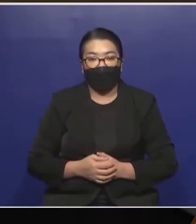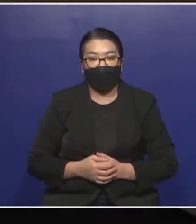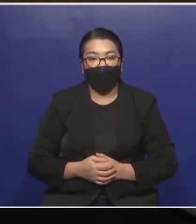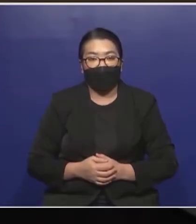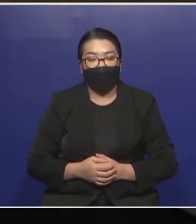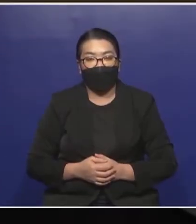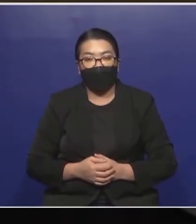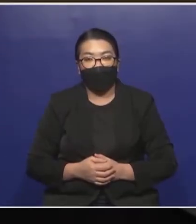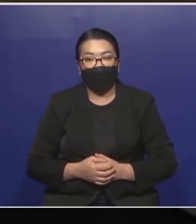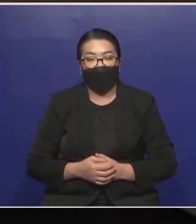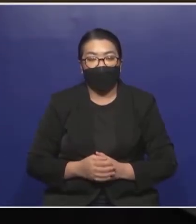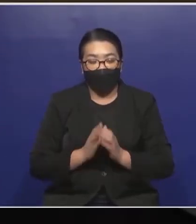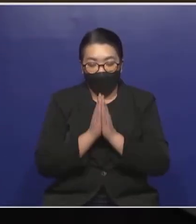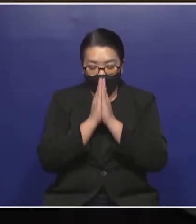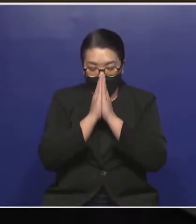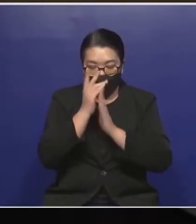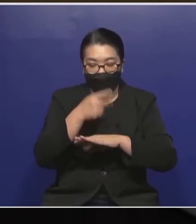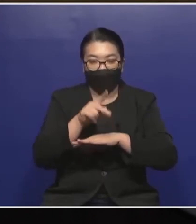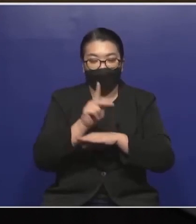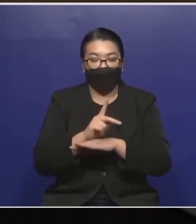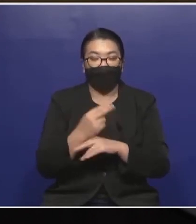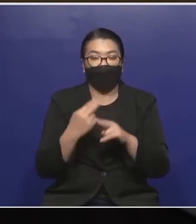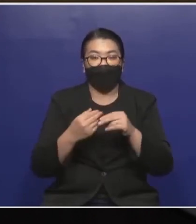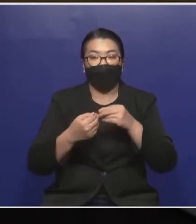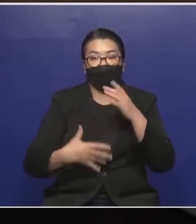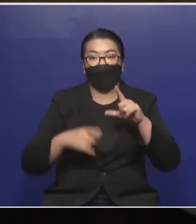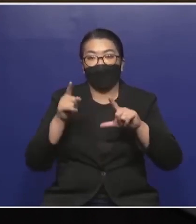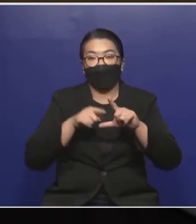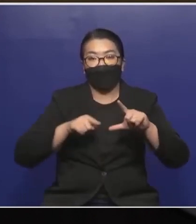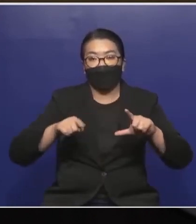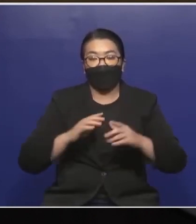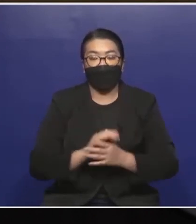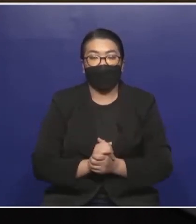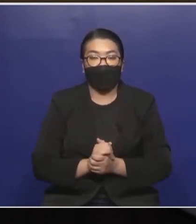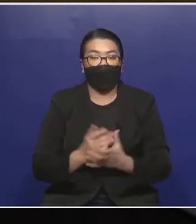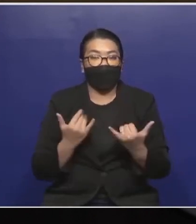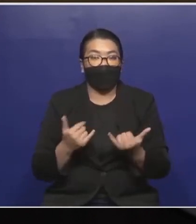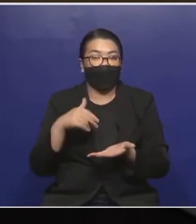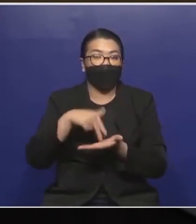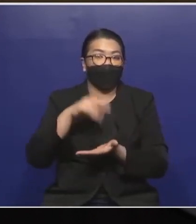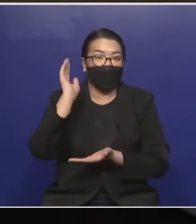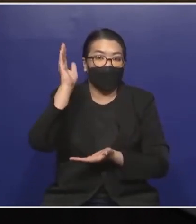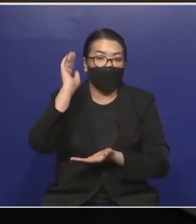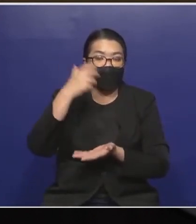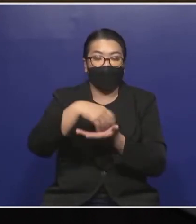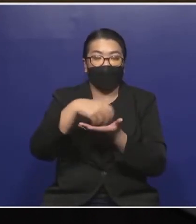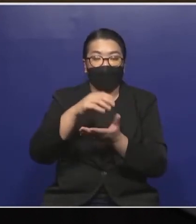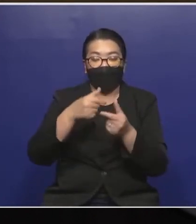เรีนทพทาน ผมนิทธพล ผวเหมาะ วชีรายชื่อพักเก้าไกลวันนี้จะมาอภิพลายงประมาณปี 2,565